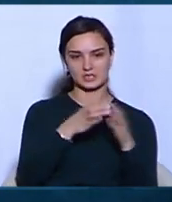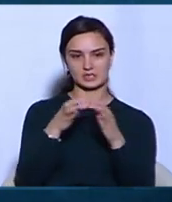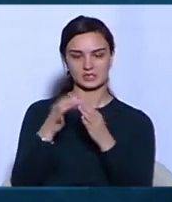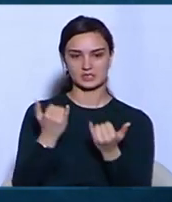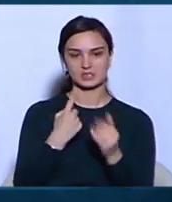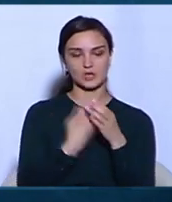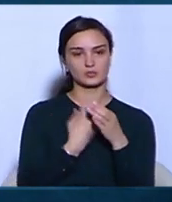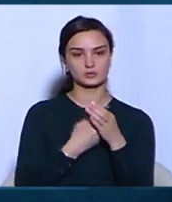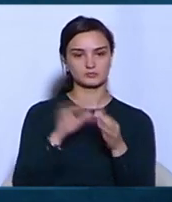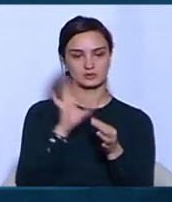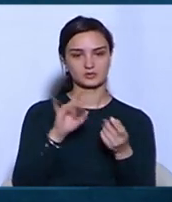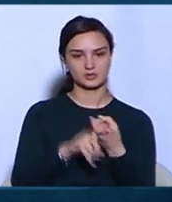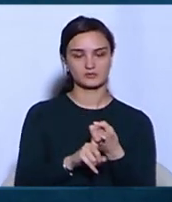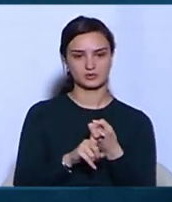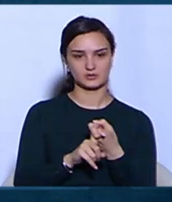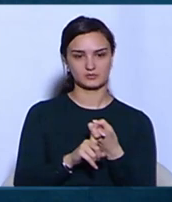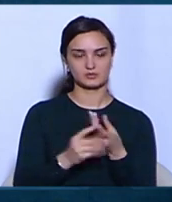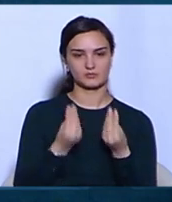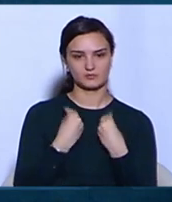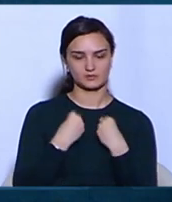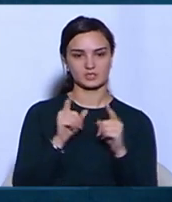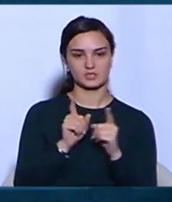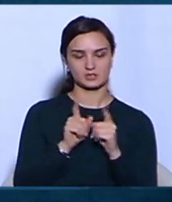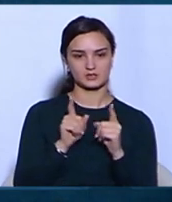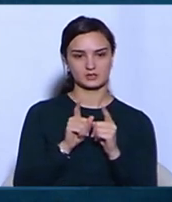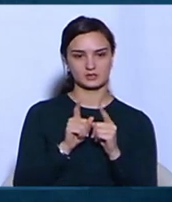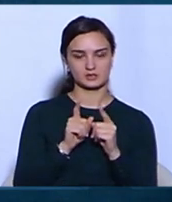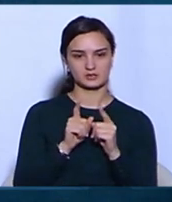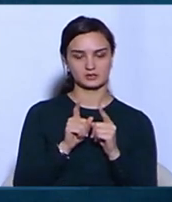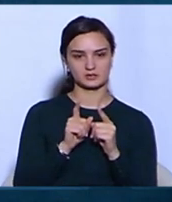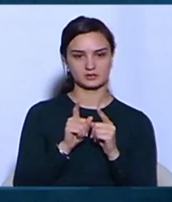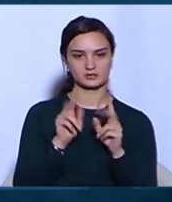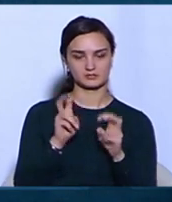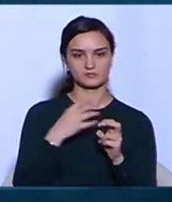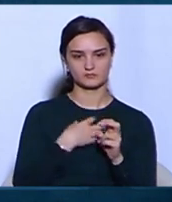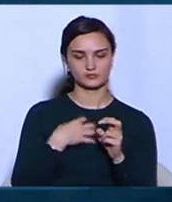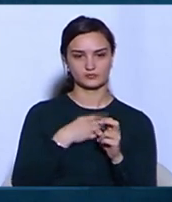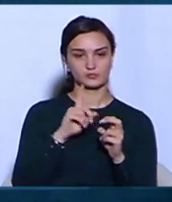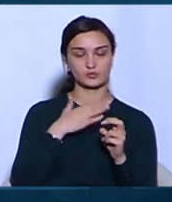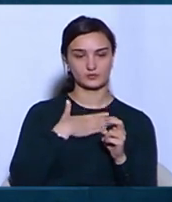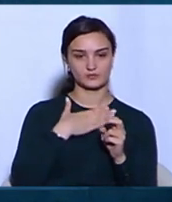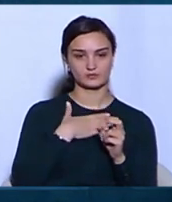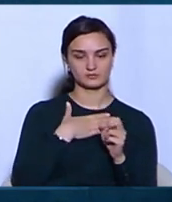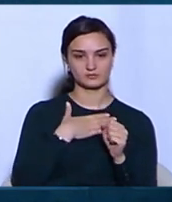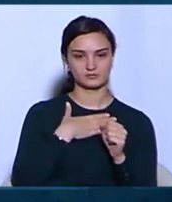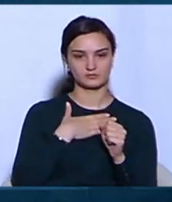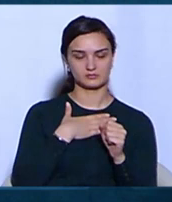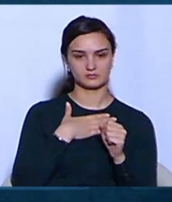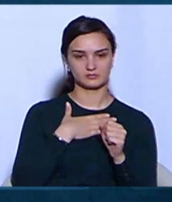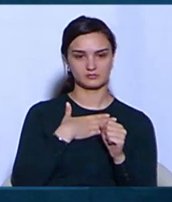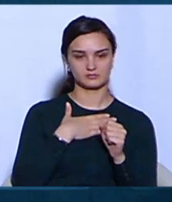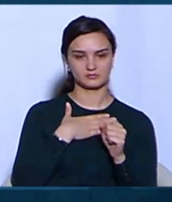წელს აუტიზმის დღესთან დაკავშირებით მოგვცა ასეთი თეზა წამოაყენა, რომ ჩვენ